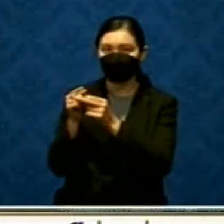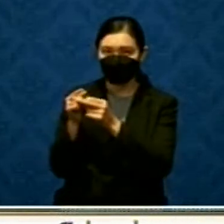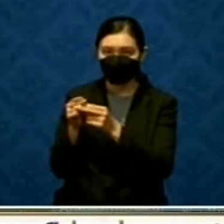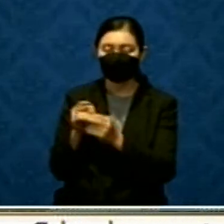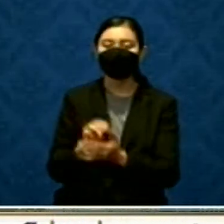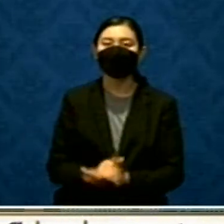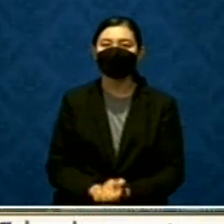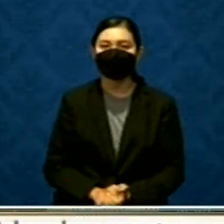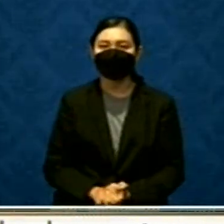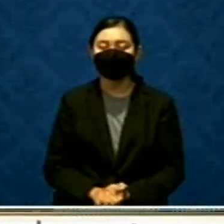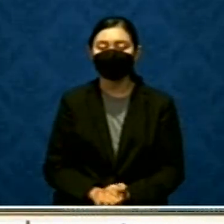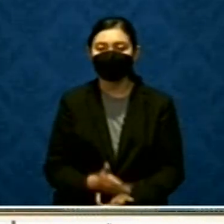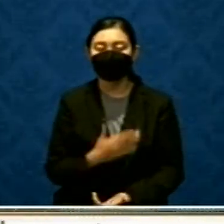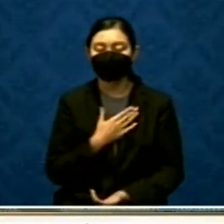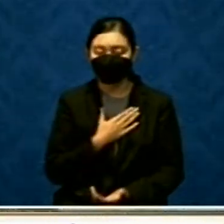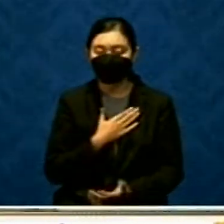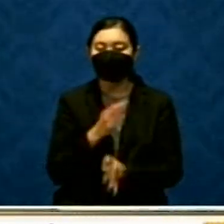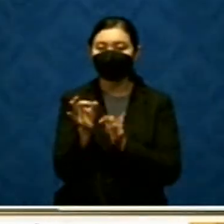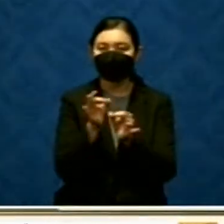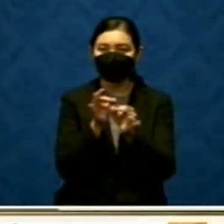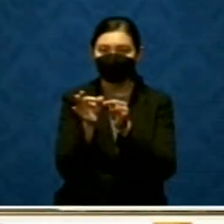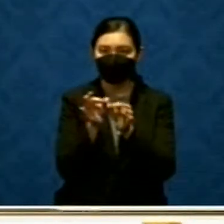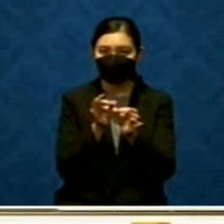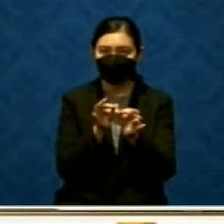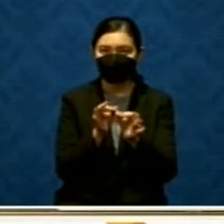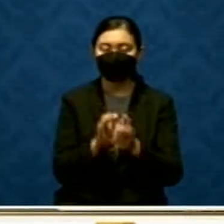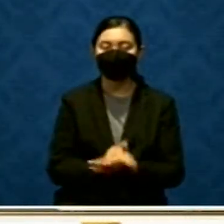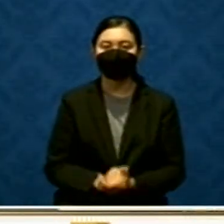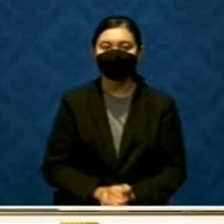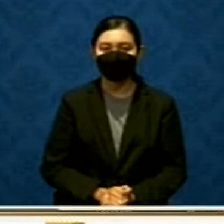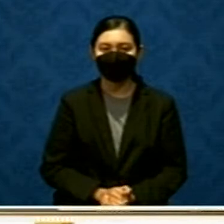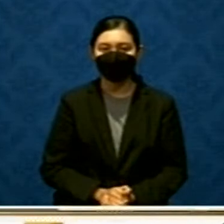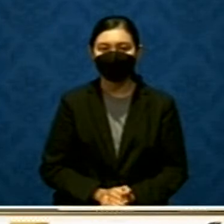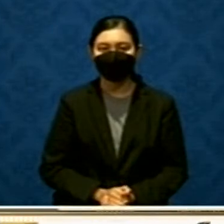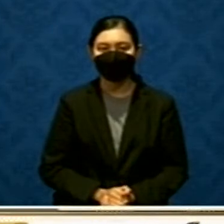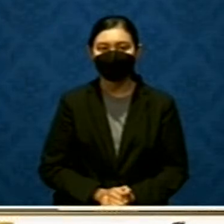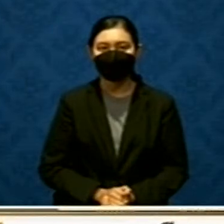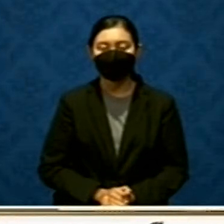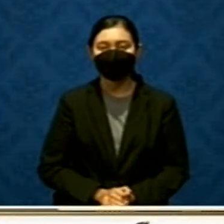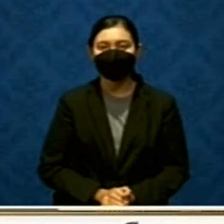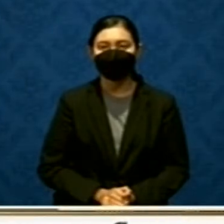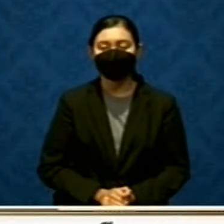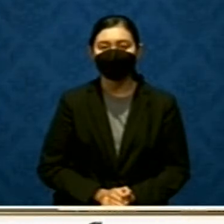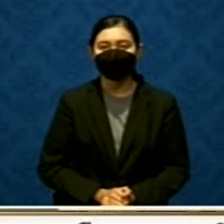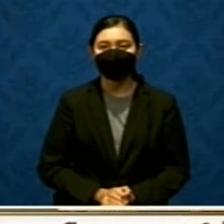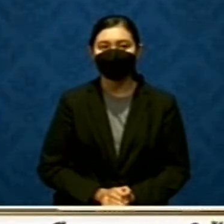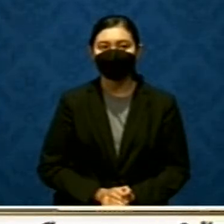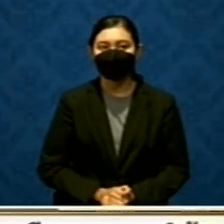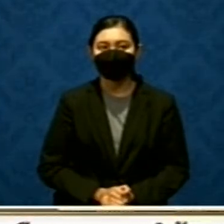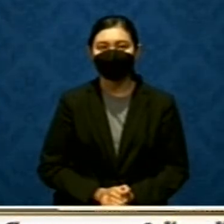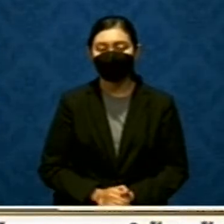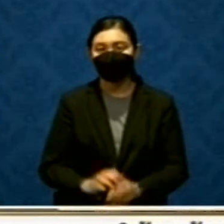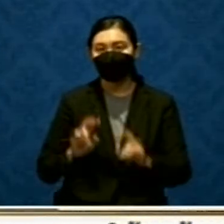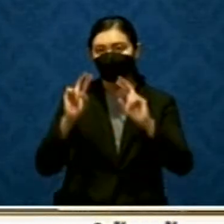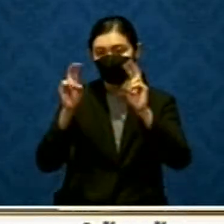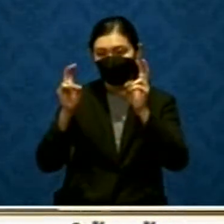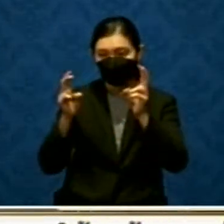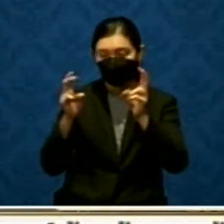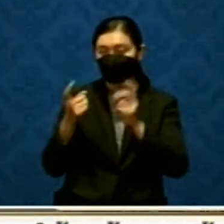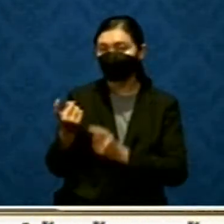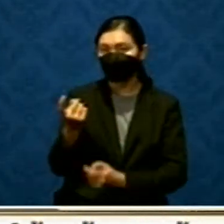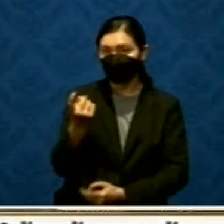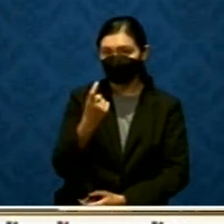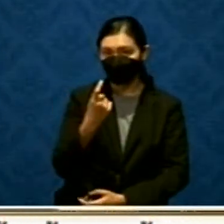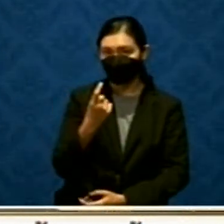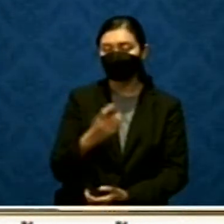ป็นเรื่องเรียนต่อท่านประธานนะครับไปยังท่านสมาชิกส่วนประเด็นที่มีข้อซักถามว่าทำไม